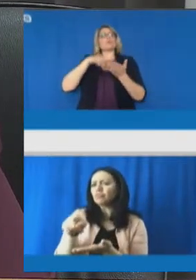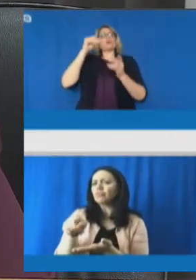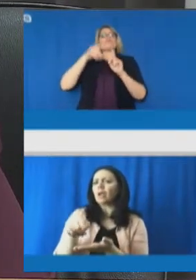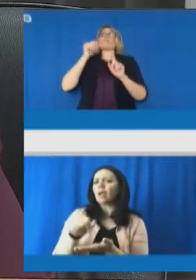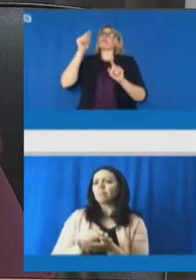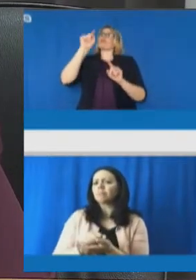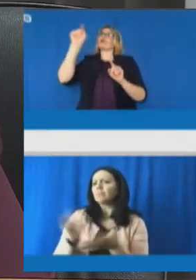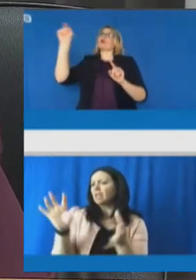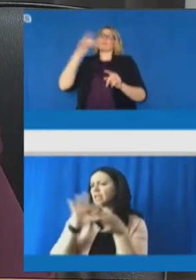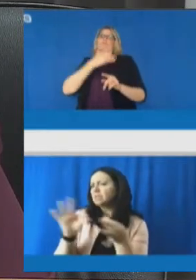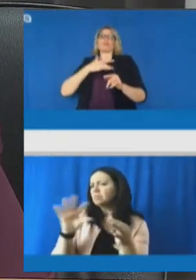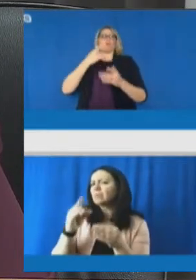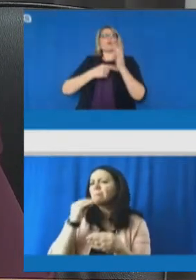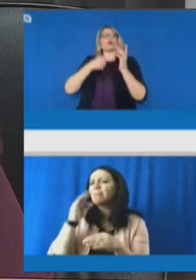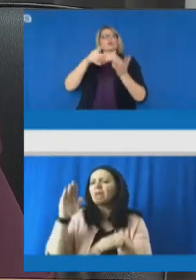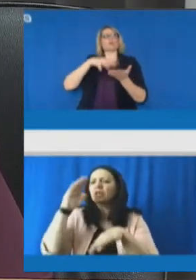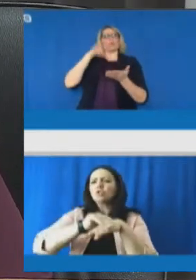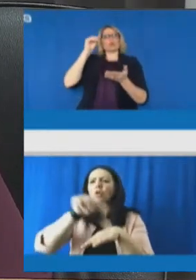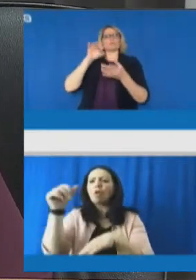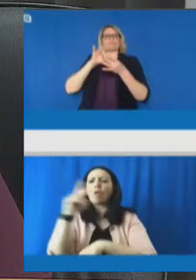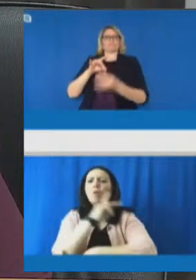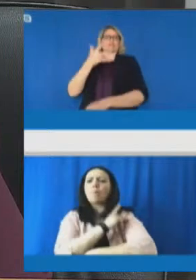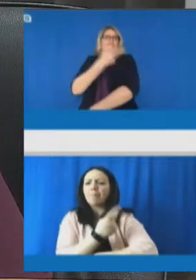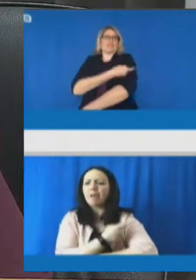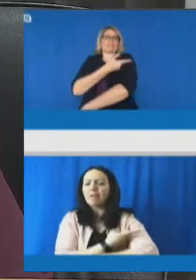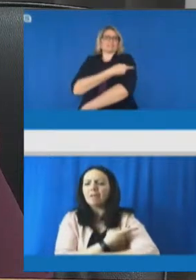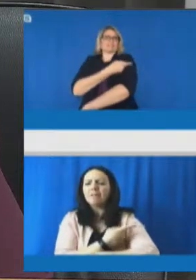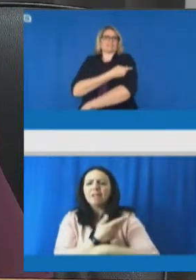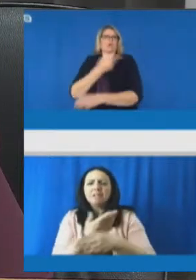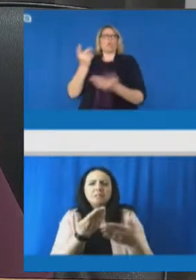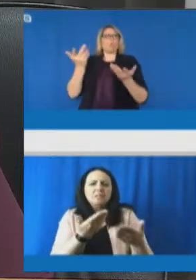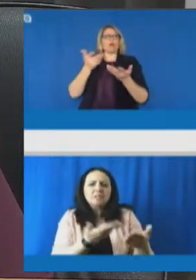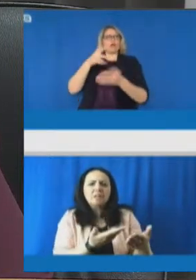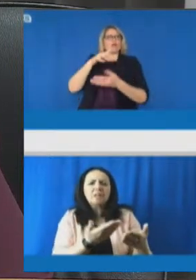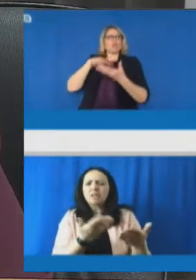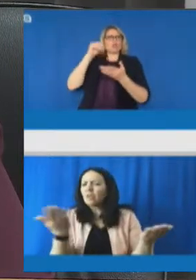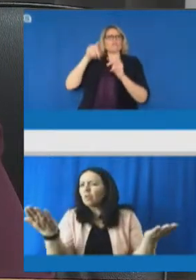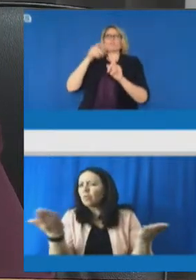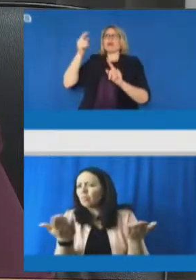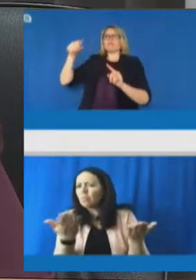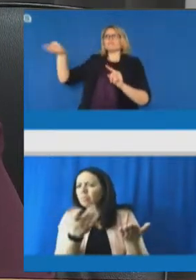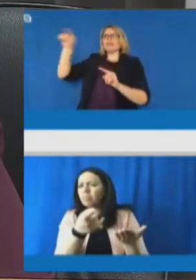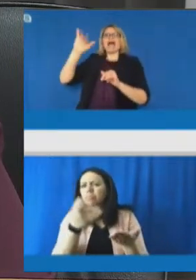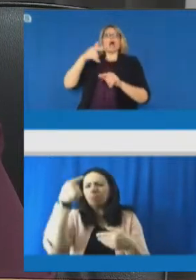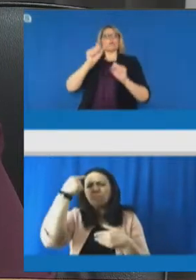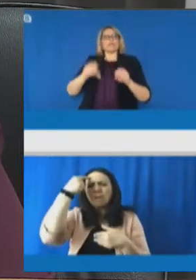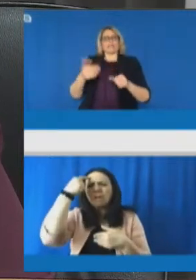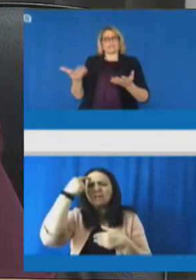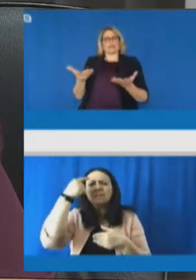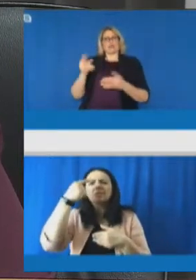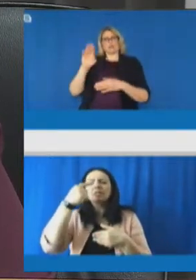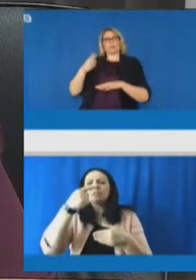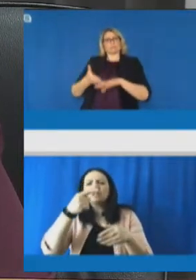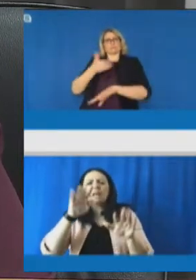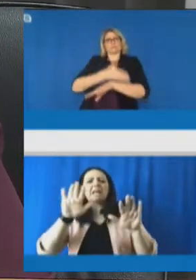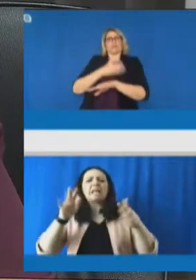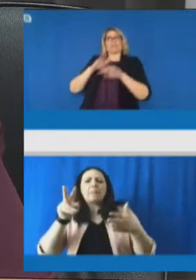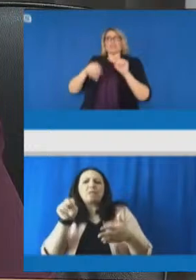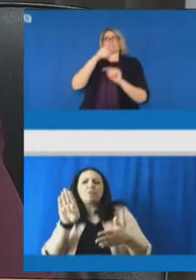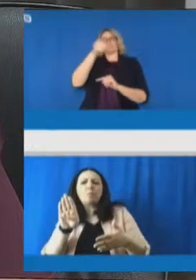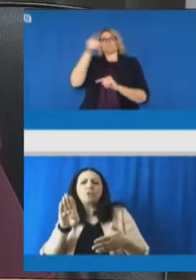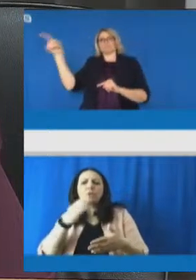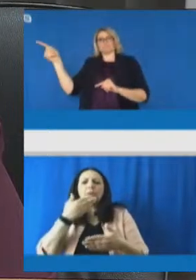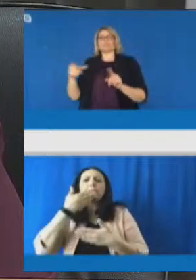aussi la manière que c'est pour inscrire pour avoir un vaccin. C'est très complexe et ça prend beaucoup de